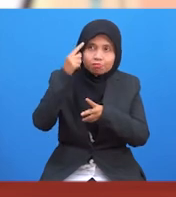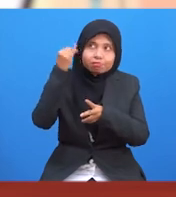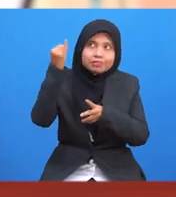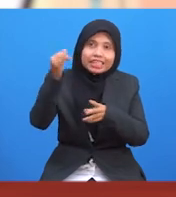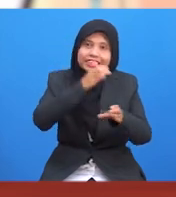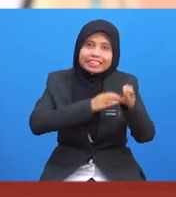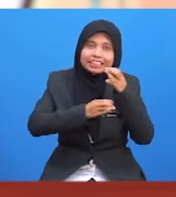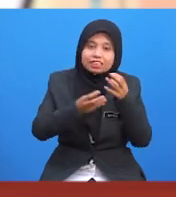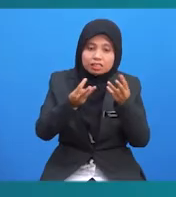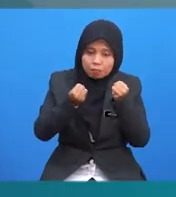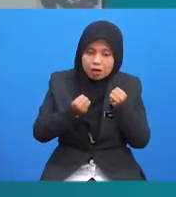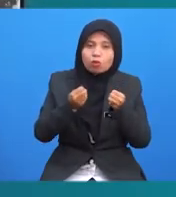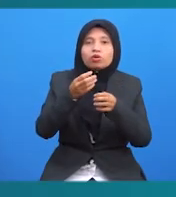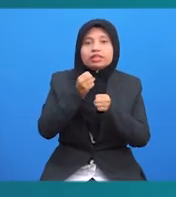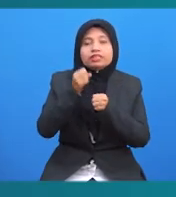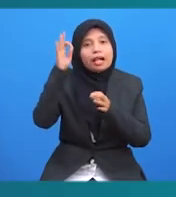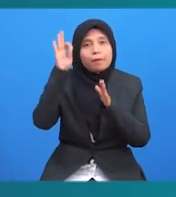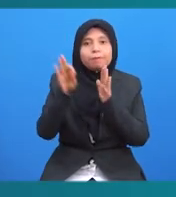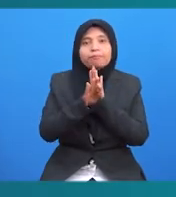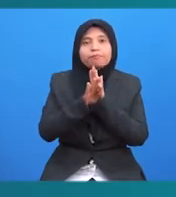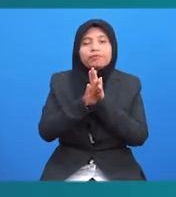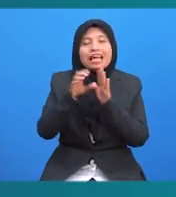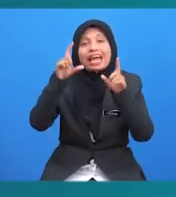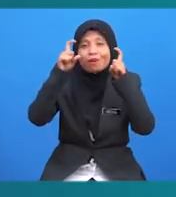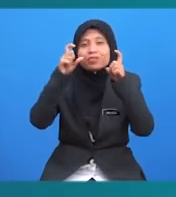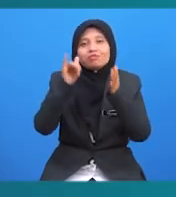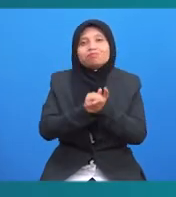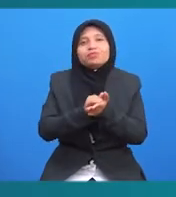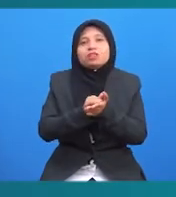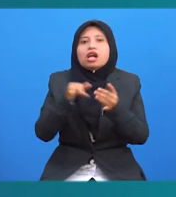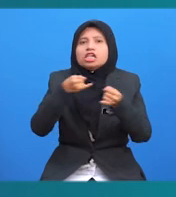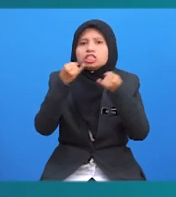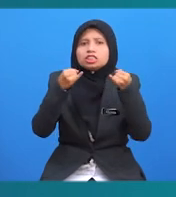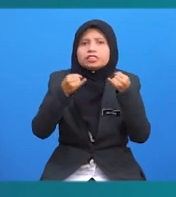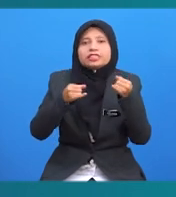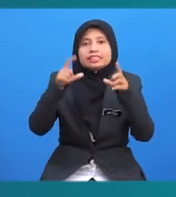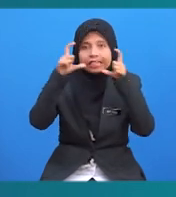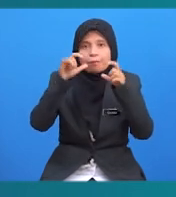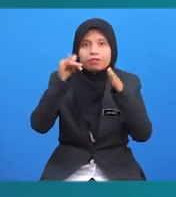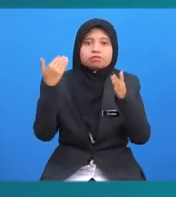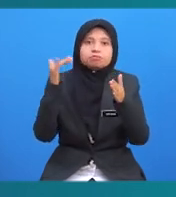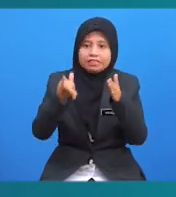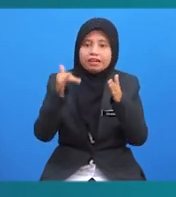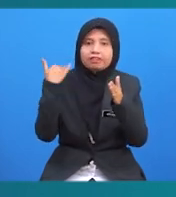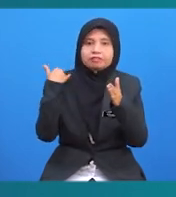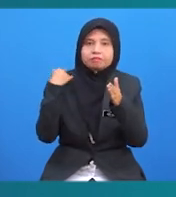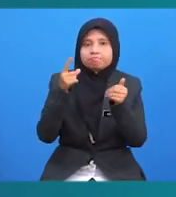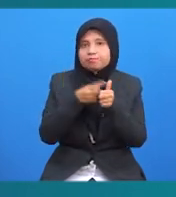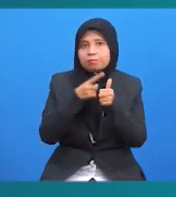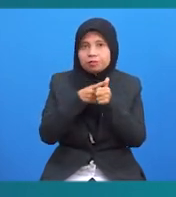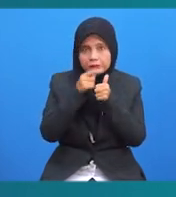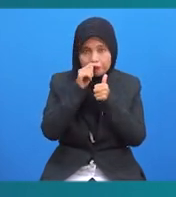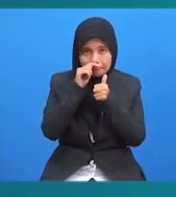memilikinya satu hari nanti. Jom kita lihat jenis-jenis kamera yang ada. Yang